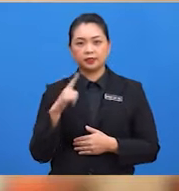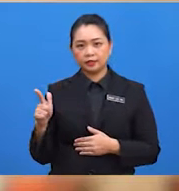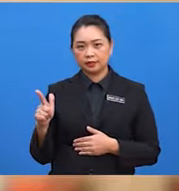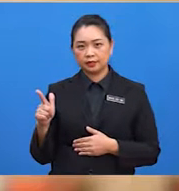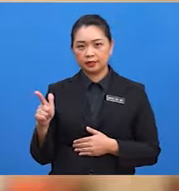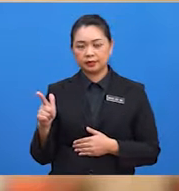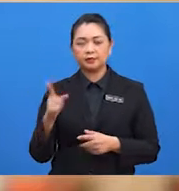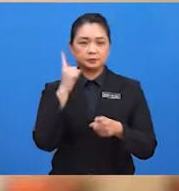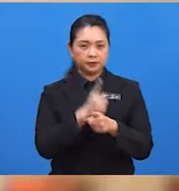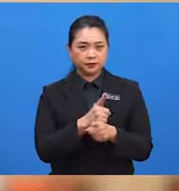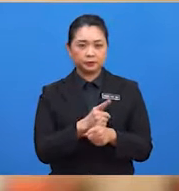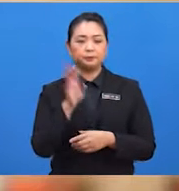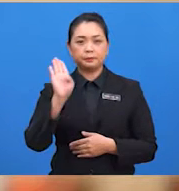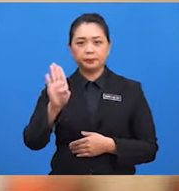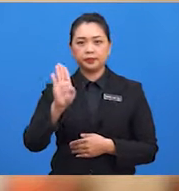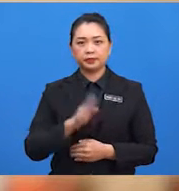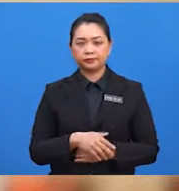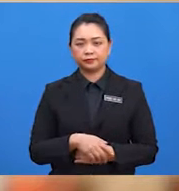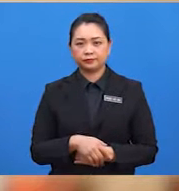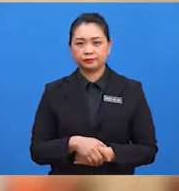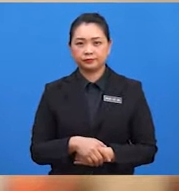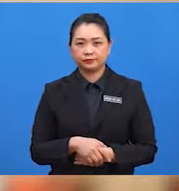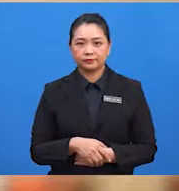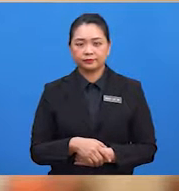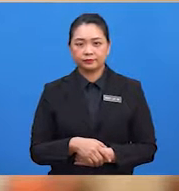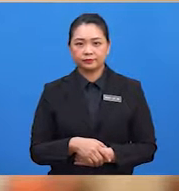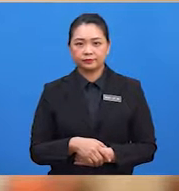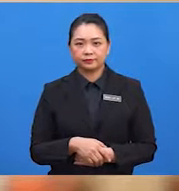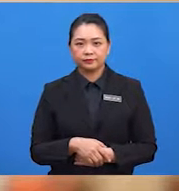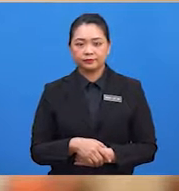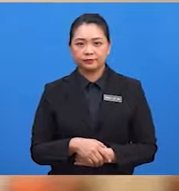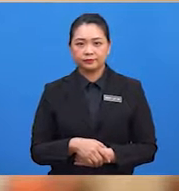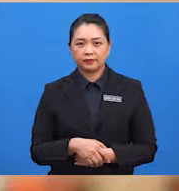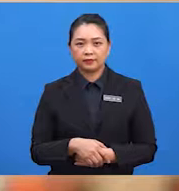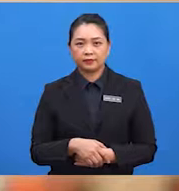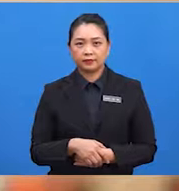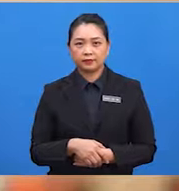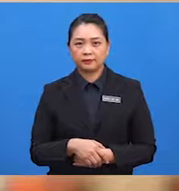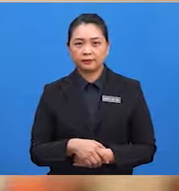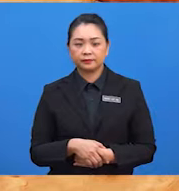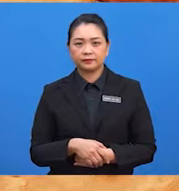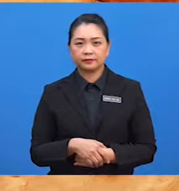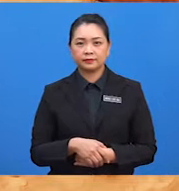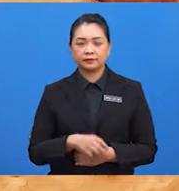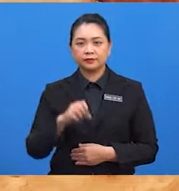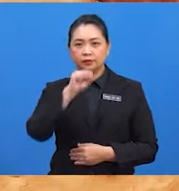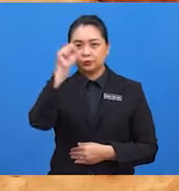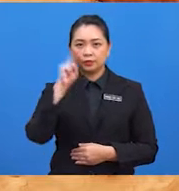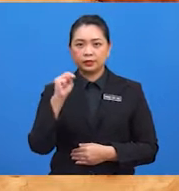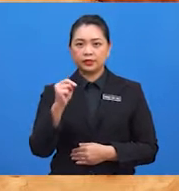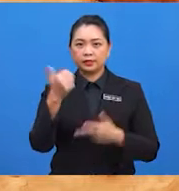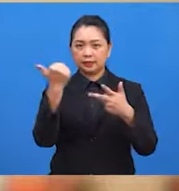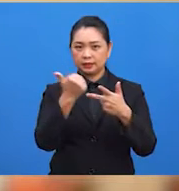ialah betul. B. Sungai Tigris dan Sungai Euphrates. Soalan yang